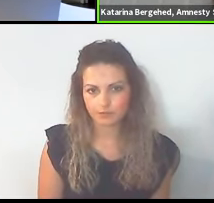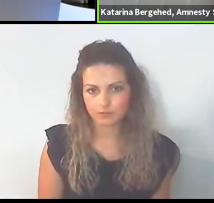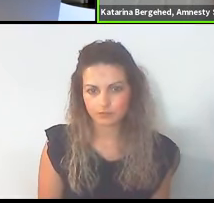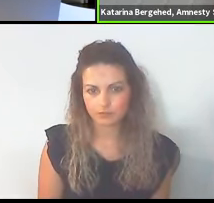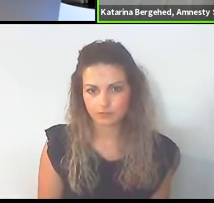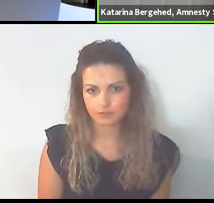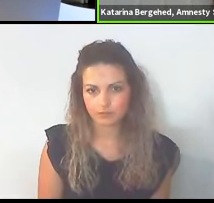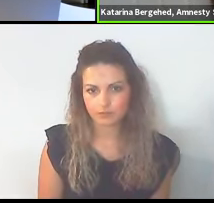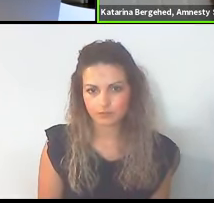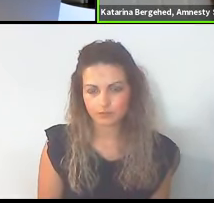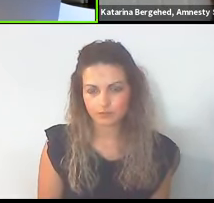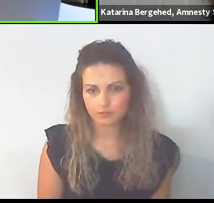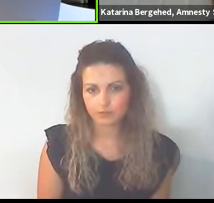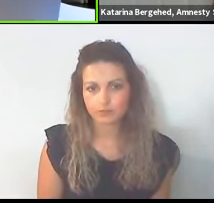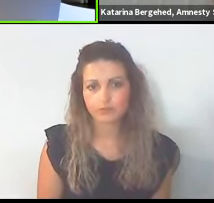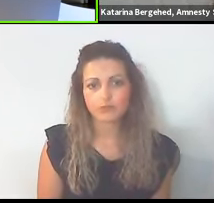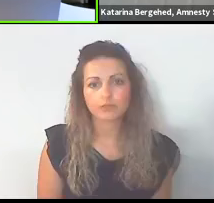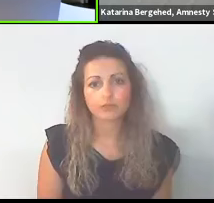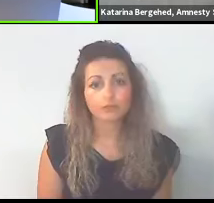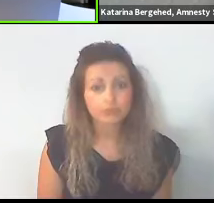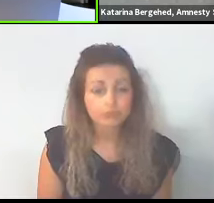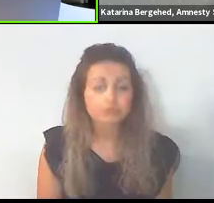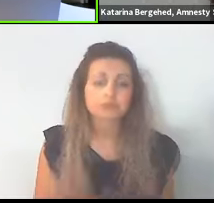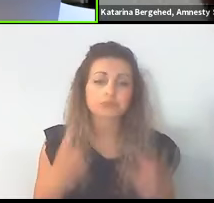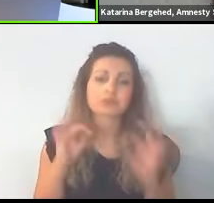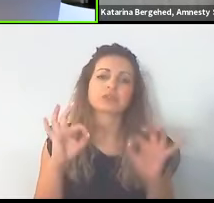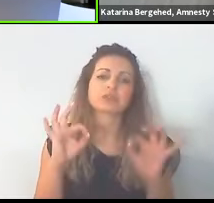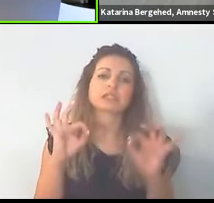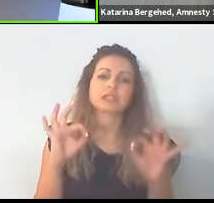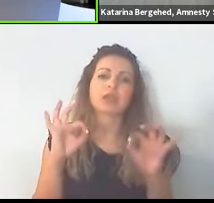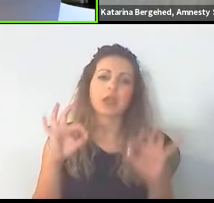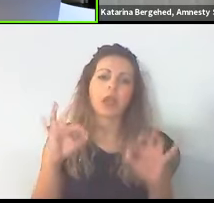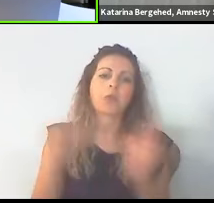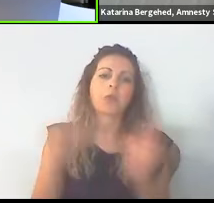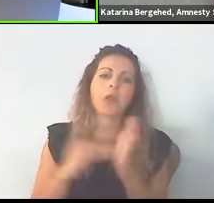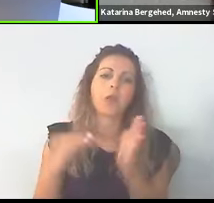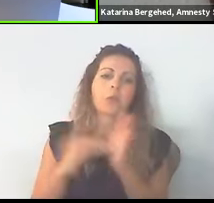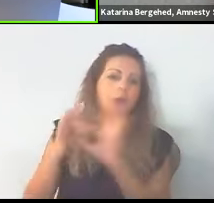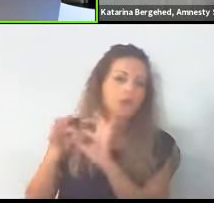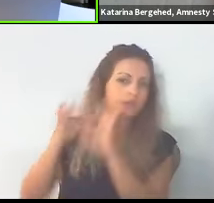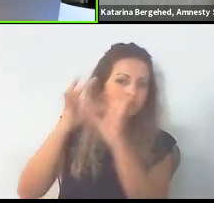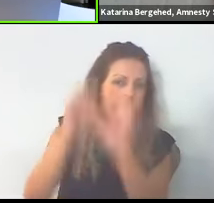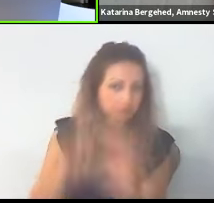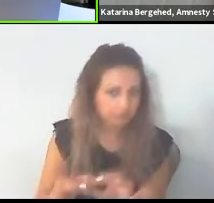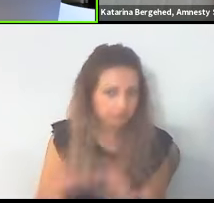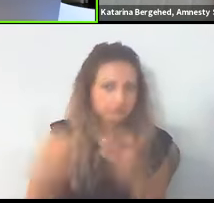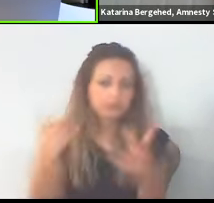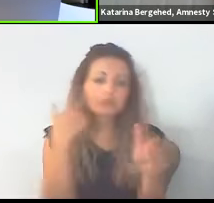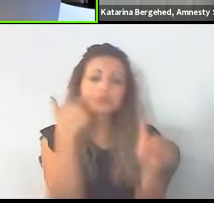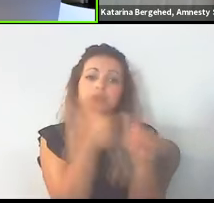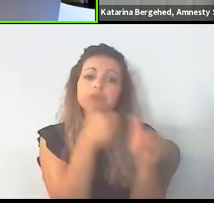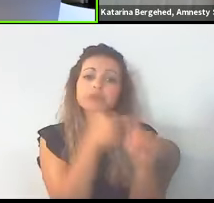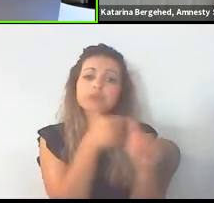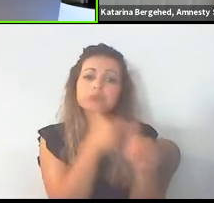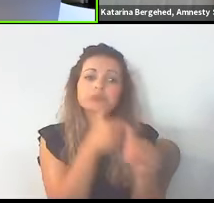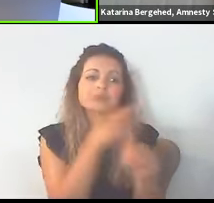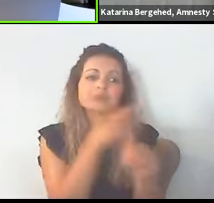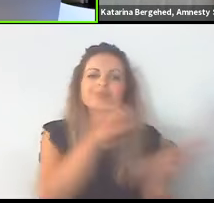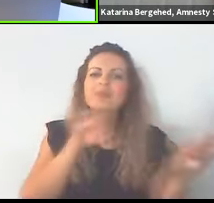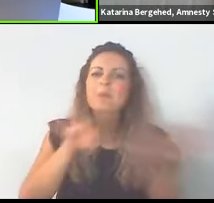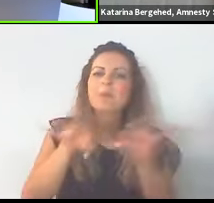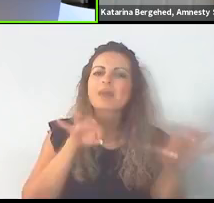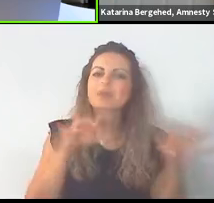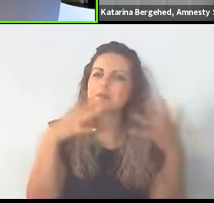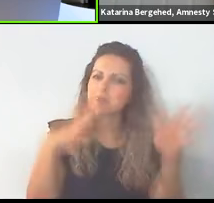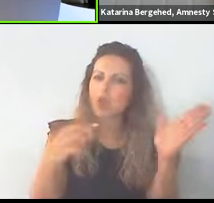survivors. Και φυσικά θα συνεχίσουμε να παρακολουθούμε στενά και από κοντά την εφαρμογή των μέτρων αυτών για να διασφαλίσουμε